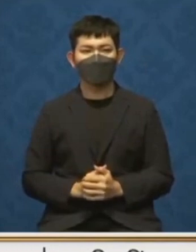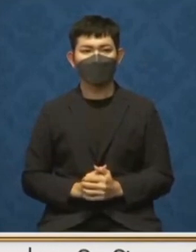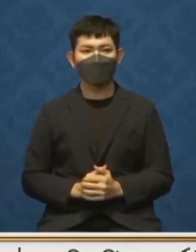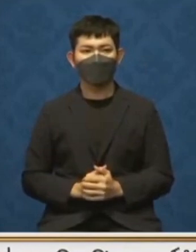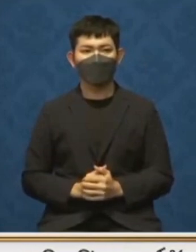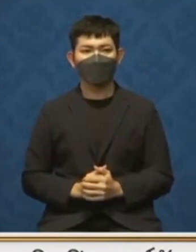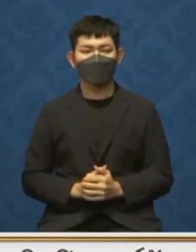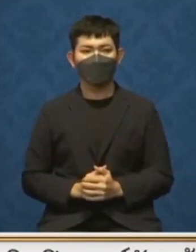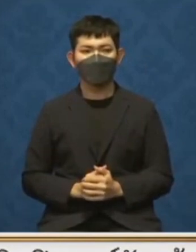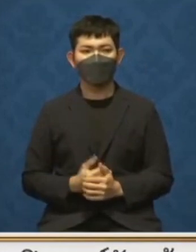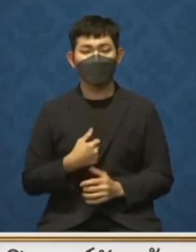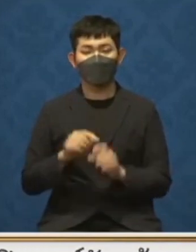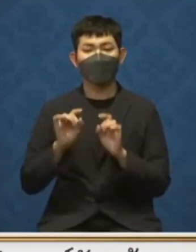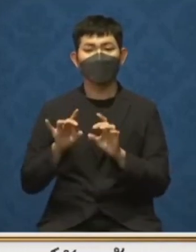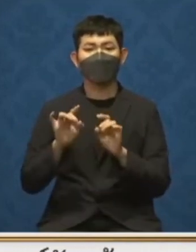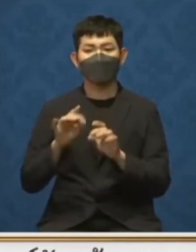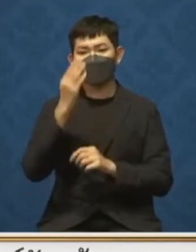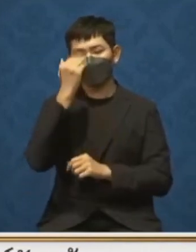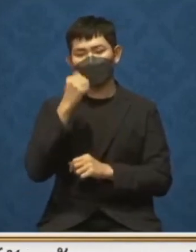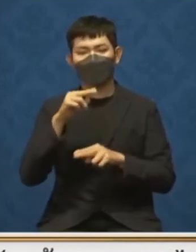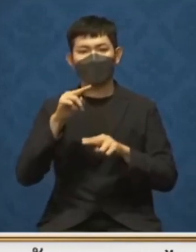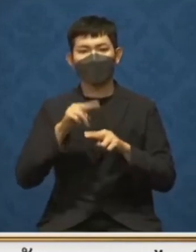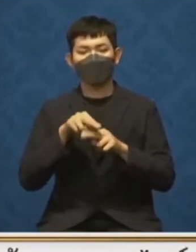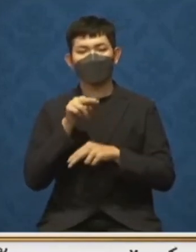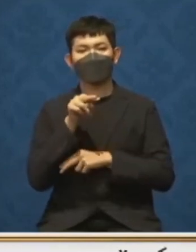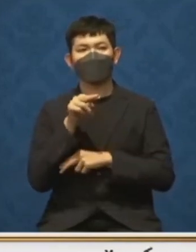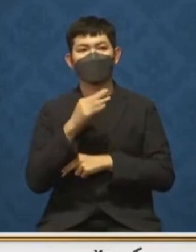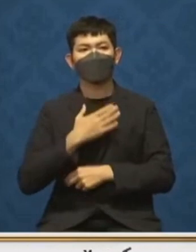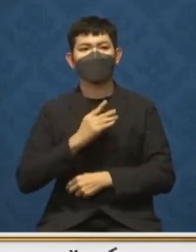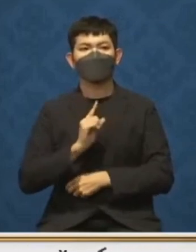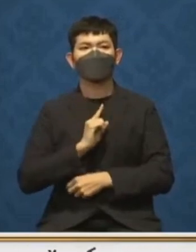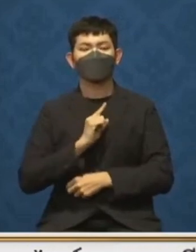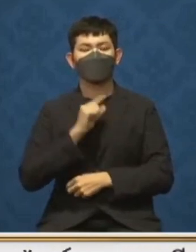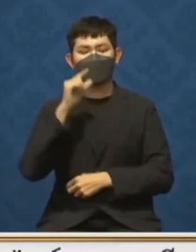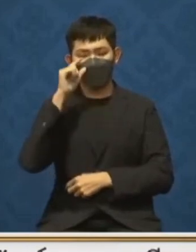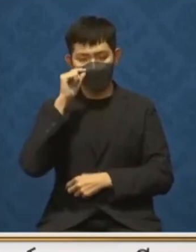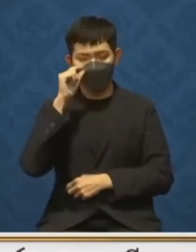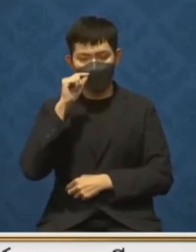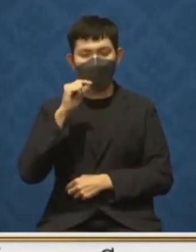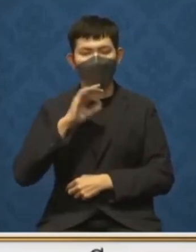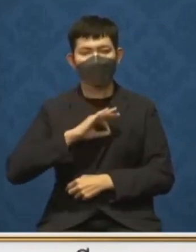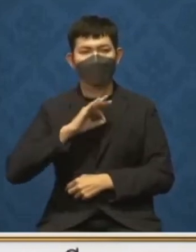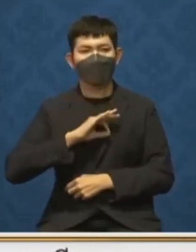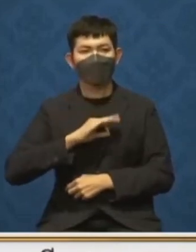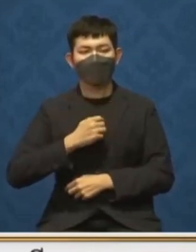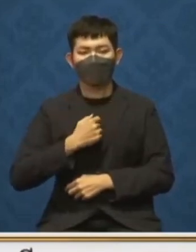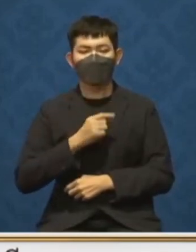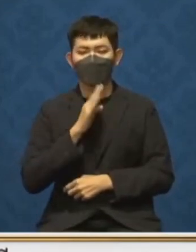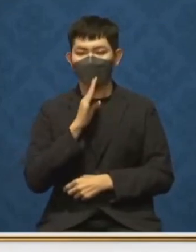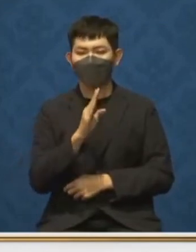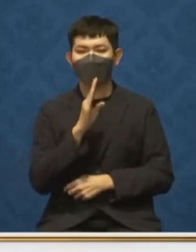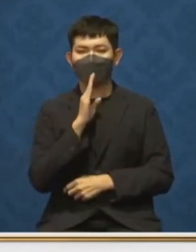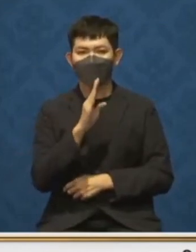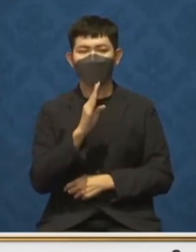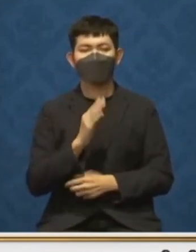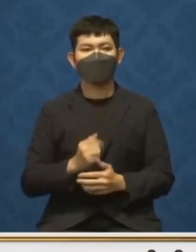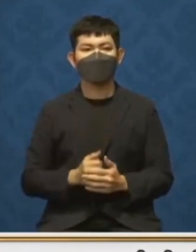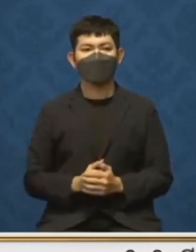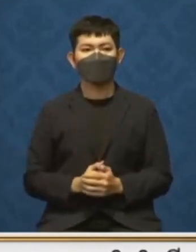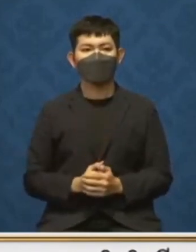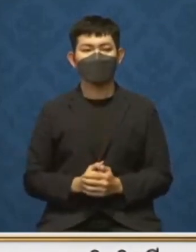หมไม่ที่แซวไปนี่คือผมนั่งอยู่ข้างบนนี่ผมอยู่คนเดียวนี่ผมง่วงนอนนะครับผมสารภาพกับพวกท่านนะครับ